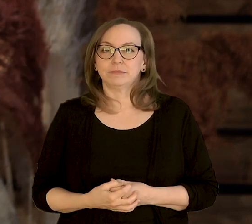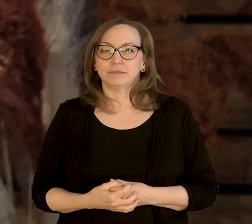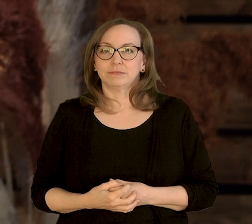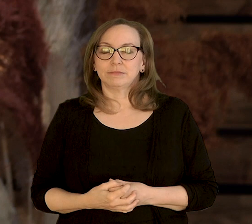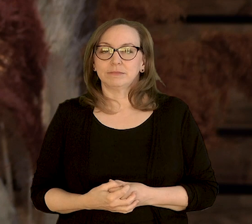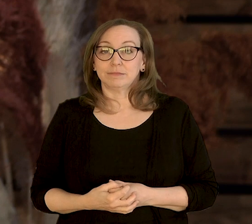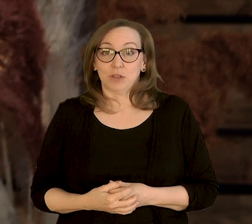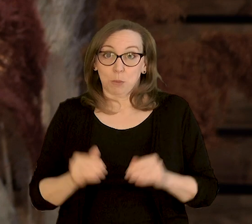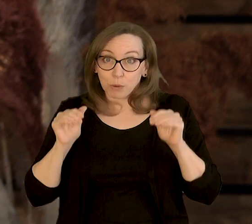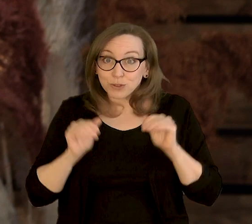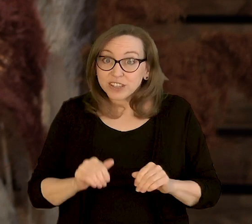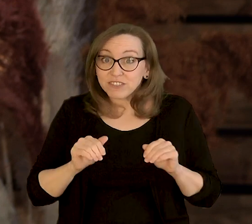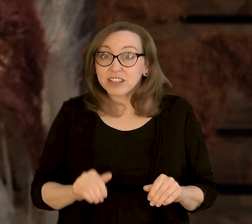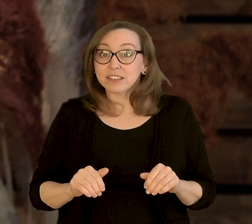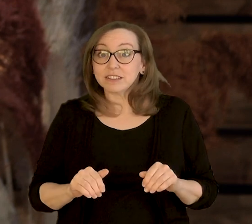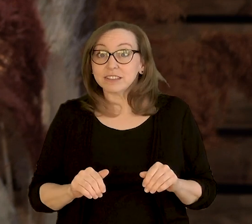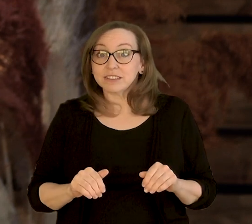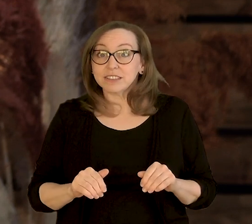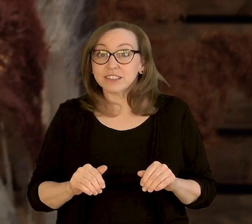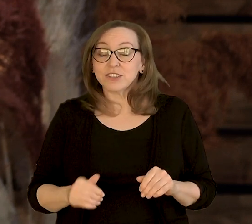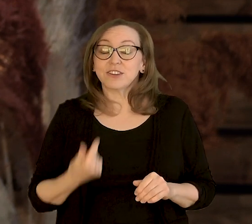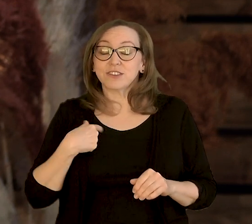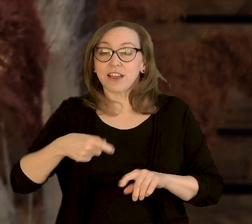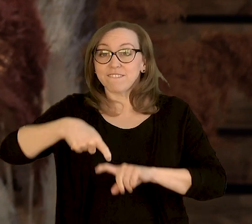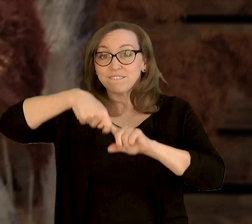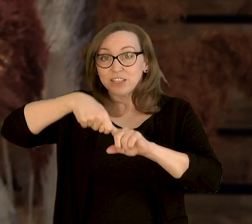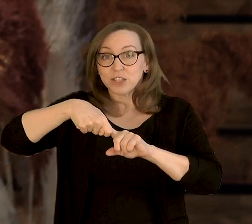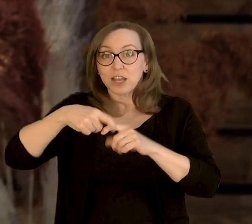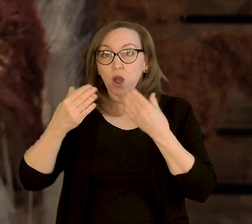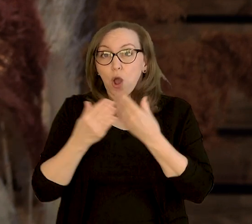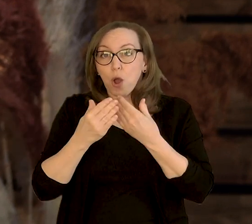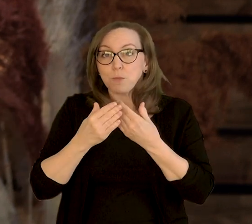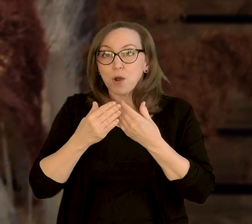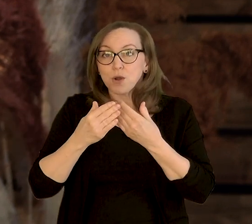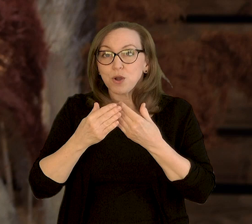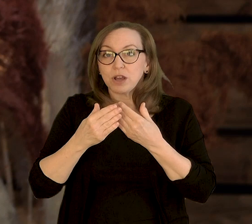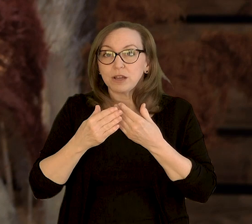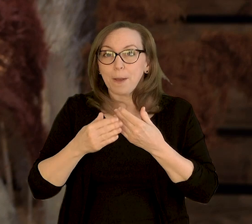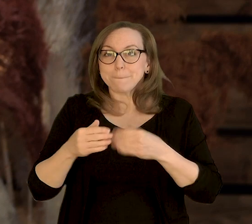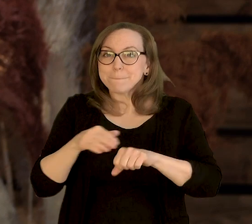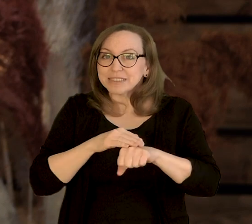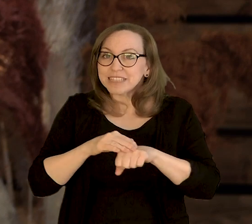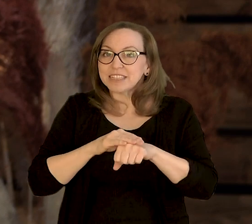Czy to możliwe, że wiszę obok Mesjasza?